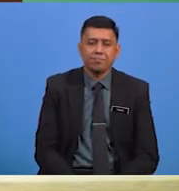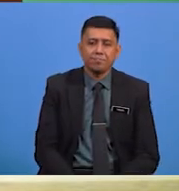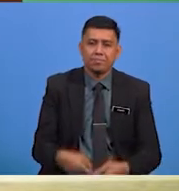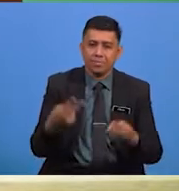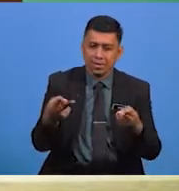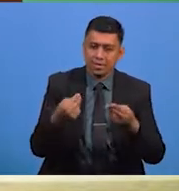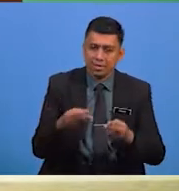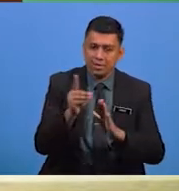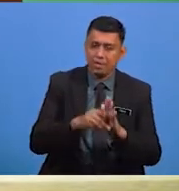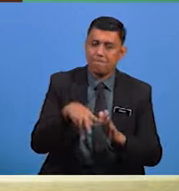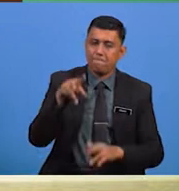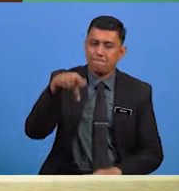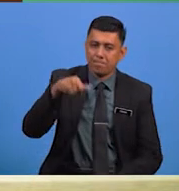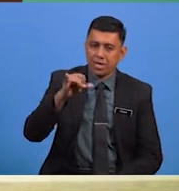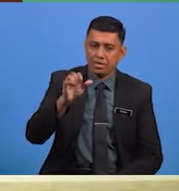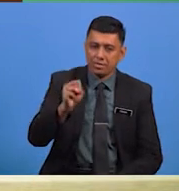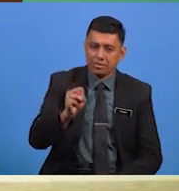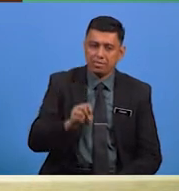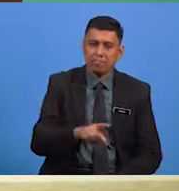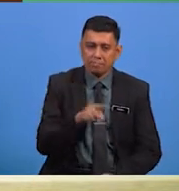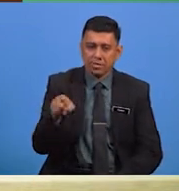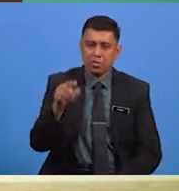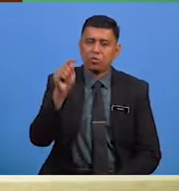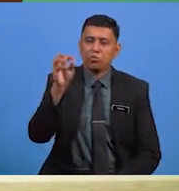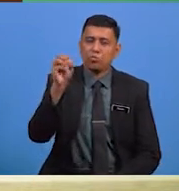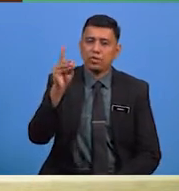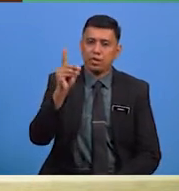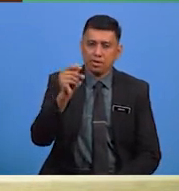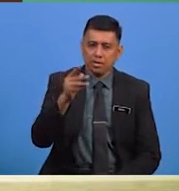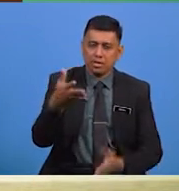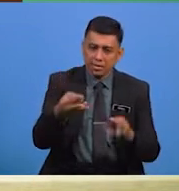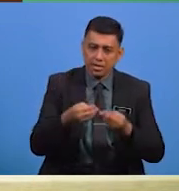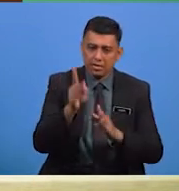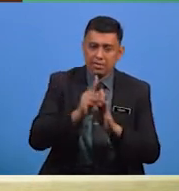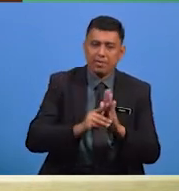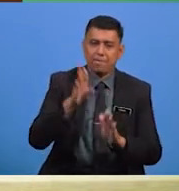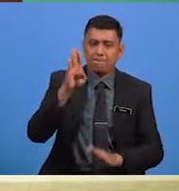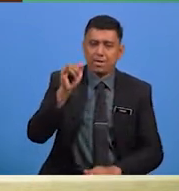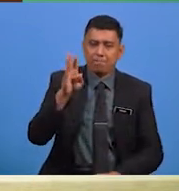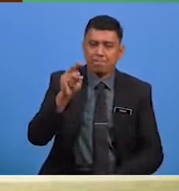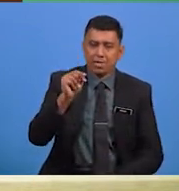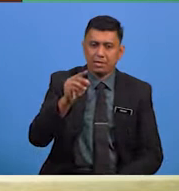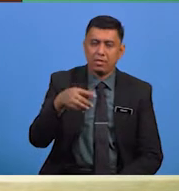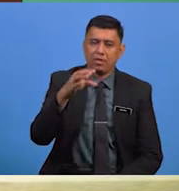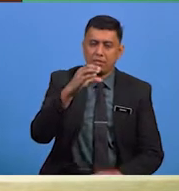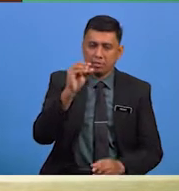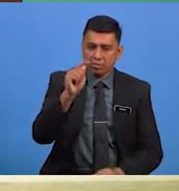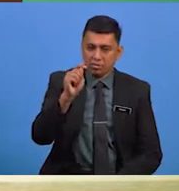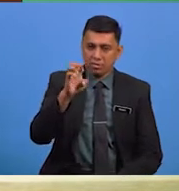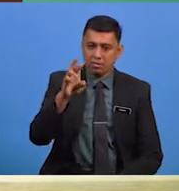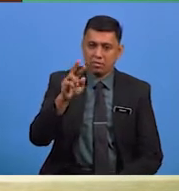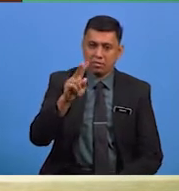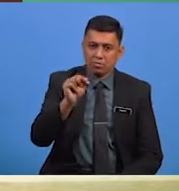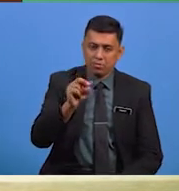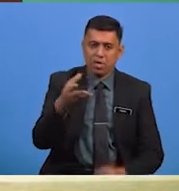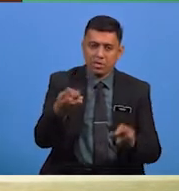hendak dipais, todak, hendak dibemban, terung, hendak